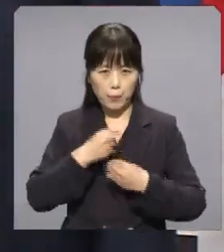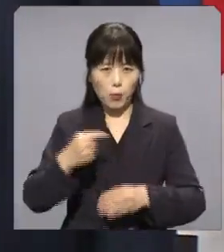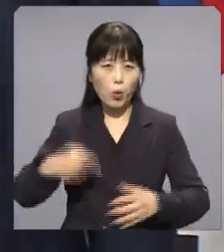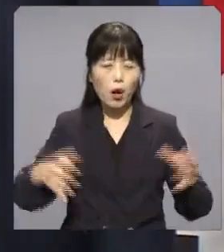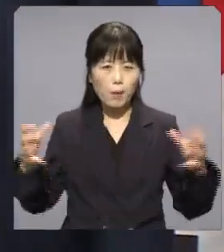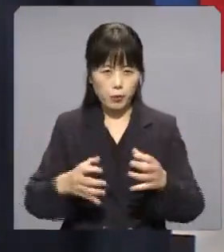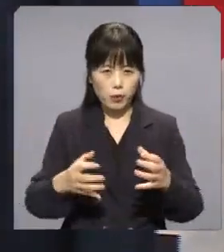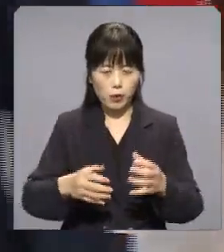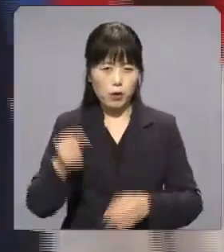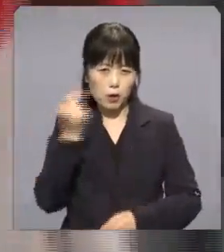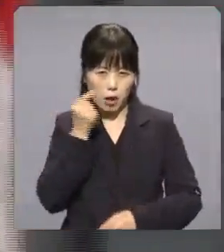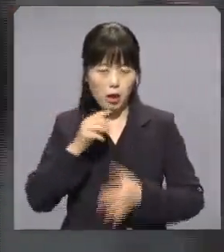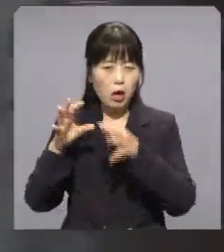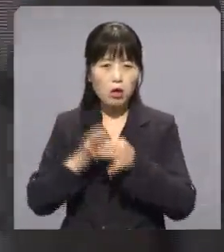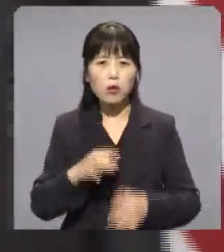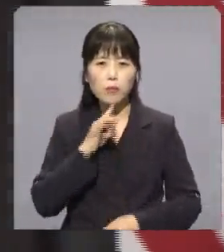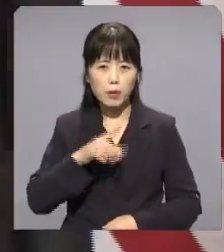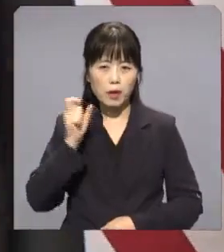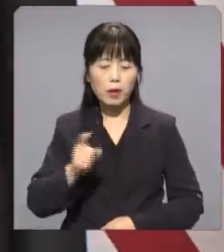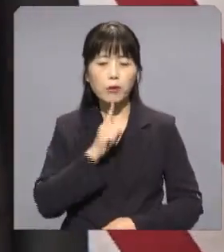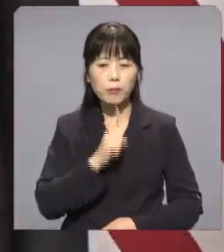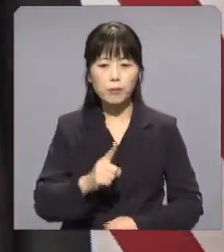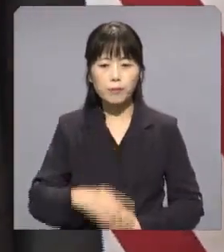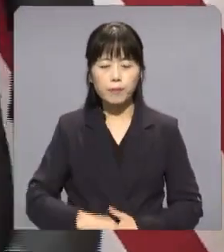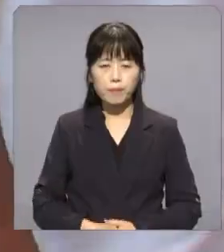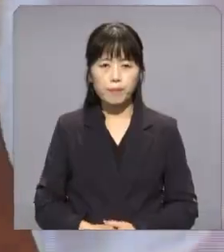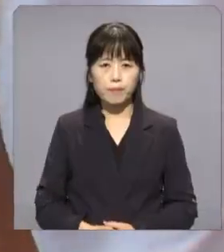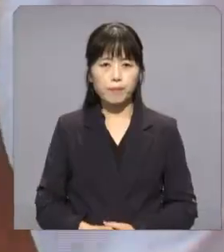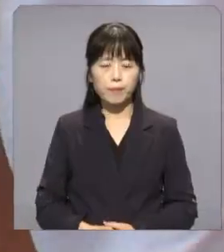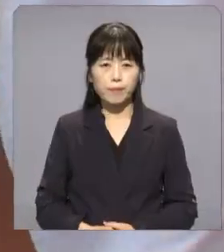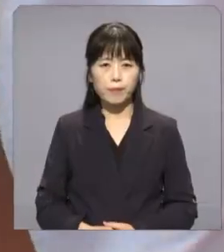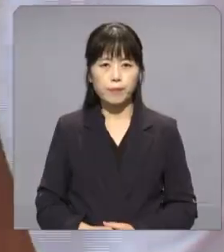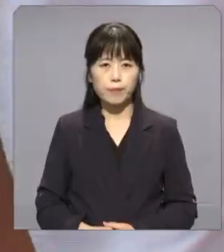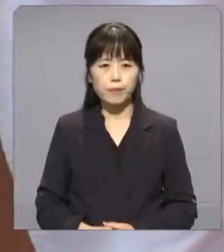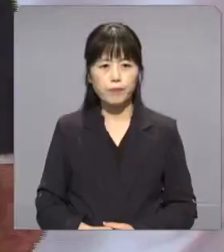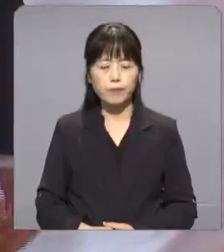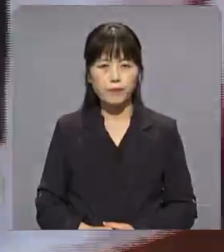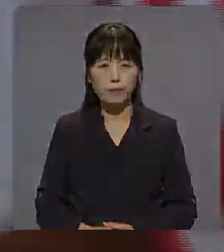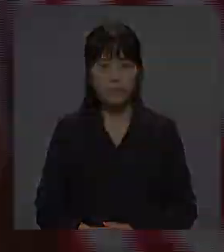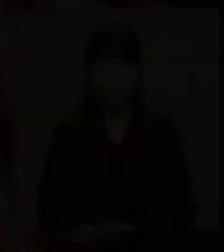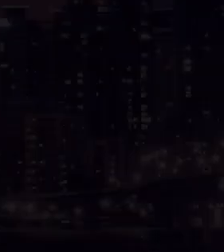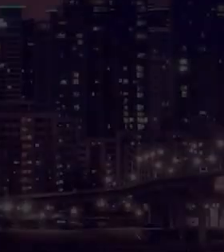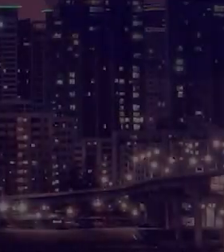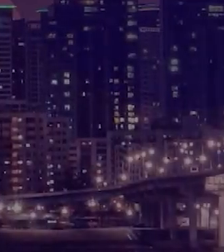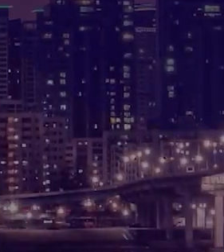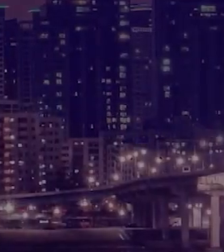안보협력 강화로 이어질 뿐이라고 강조했습니다. OBS 뉴스 김용재입니다.